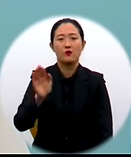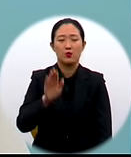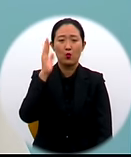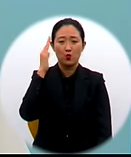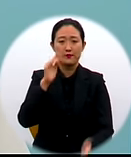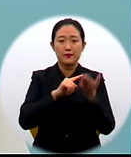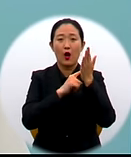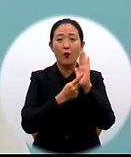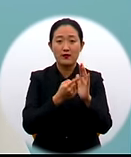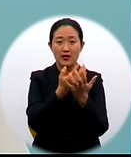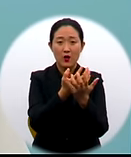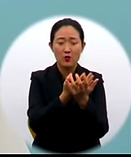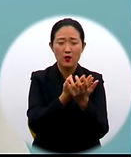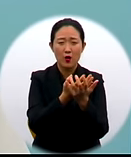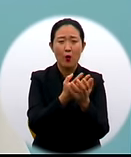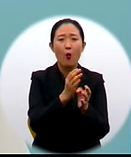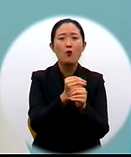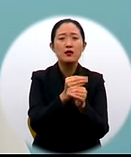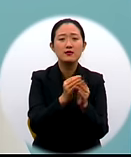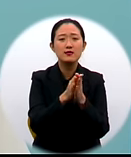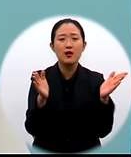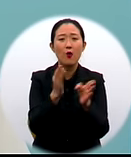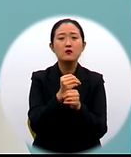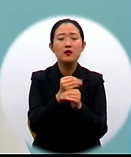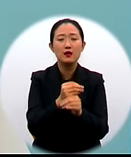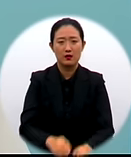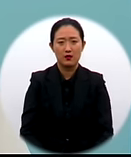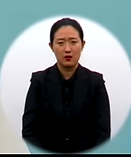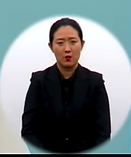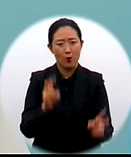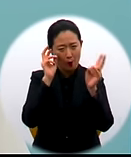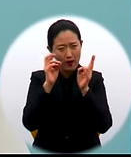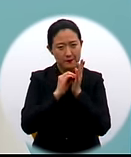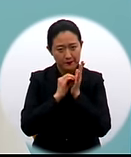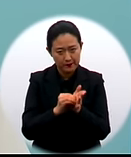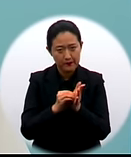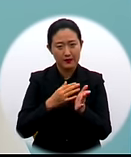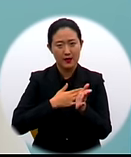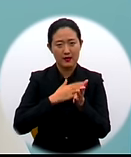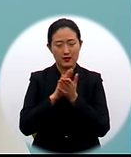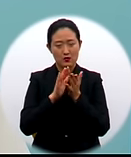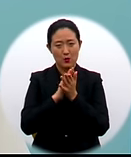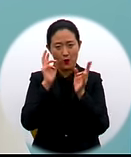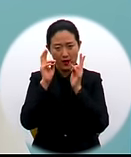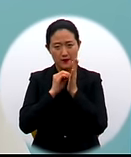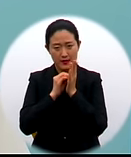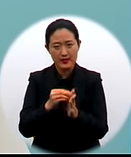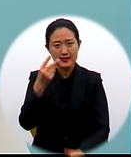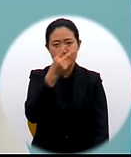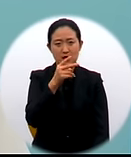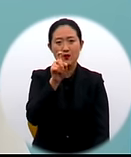데이터 분석가 언제부터 있었을까? 제가 취업을 막 하고 제 친구들이 취업을 막 하던